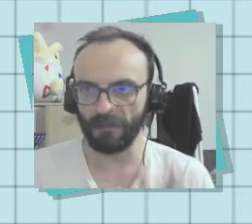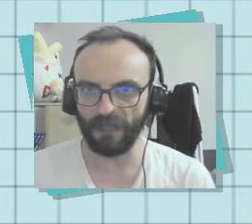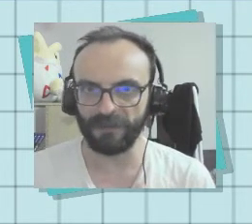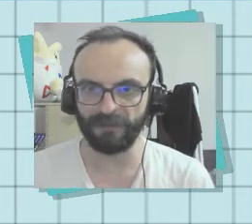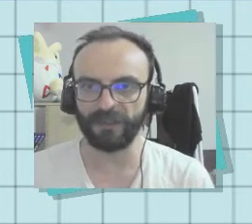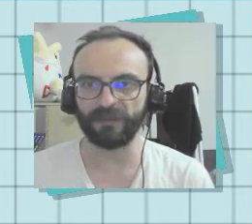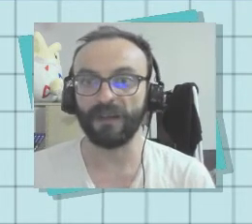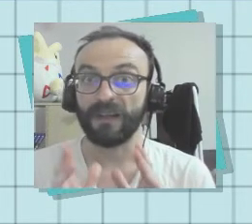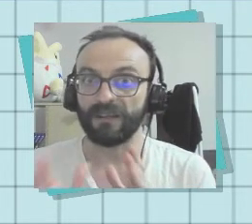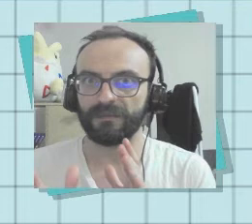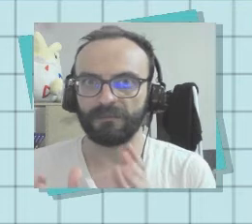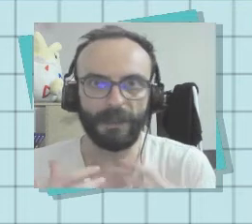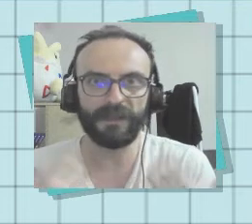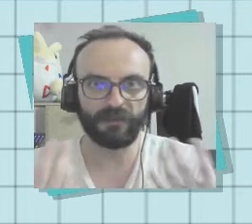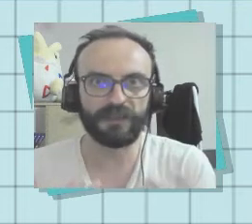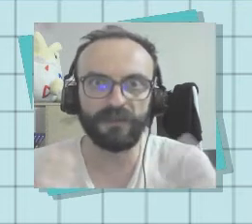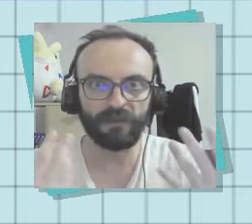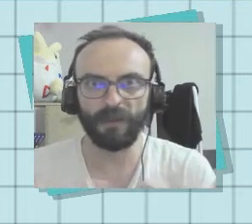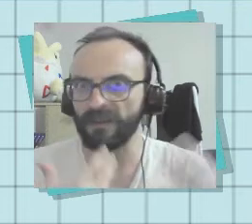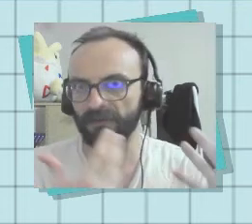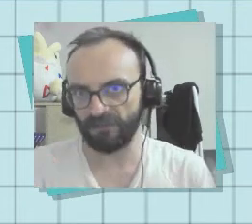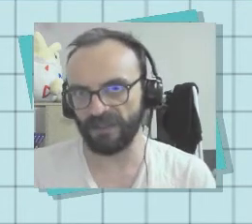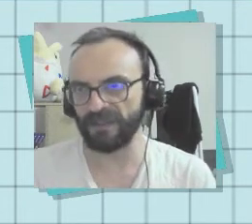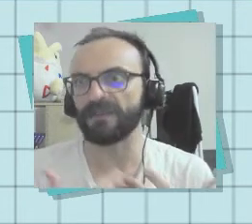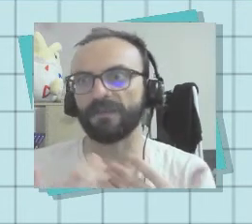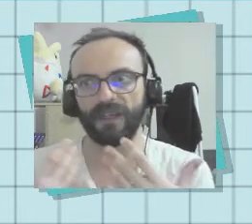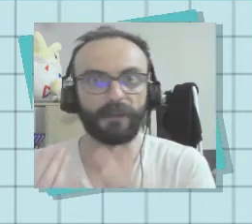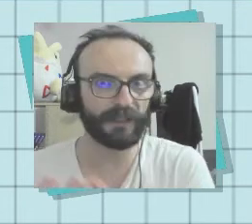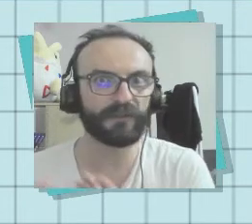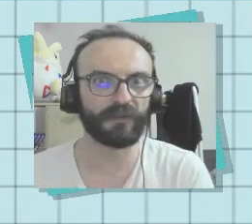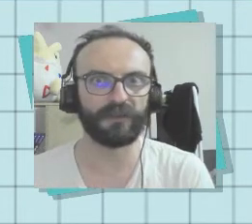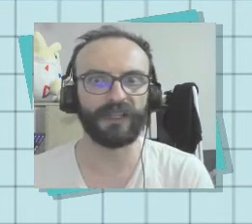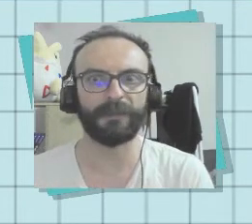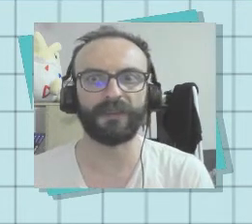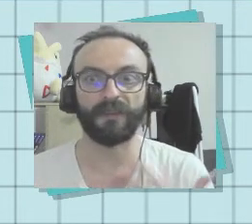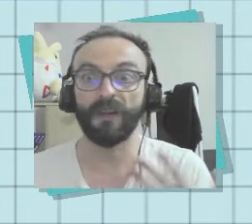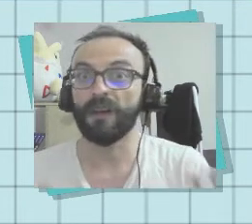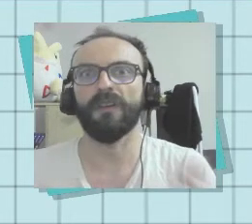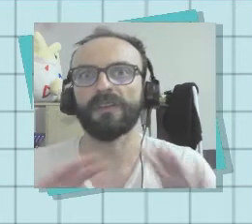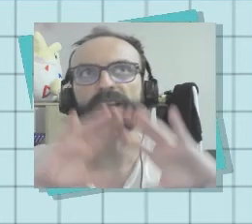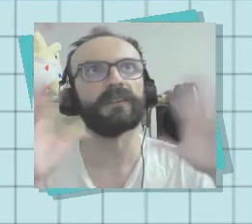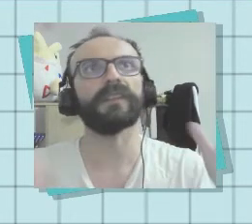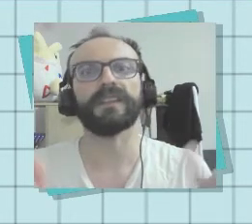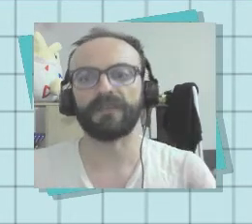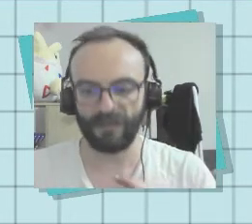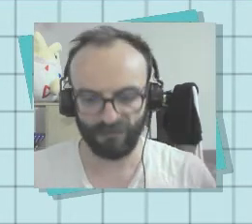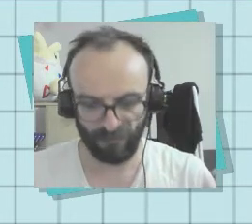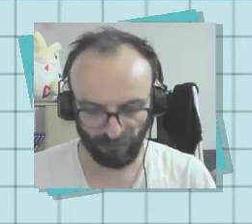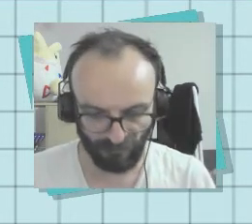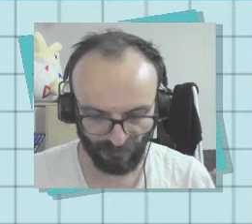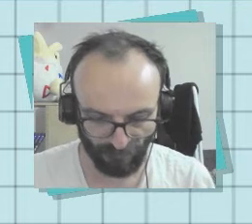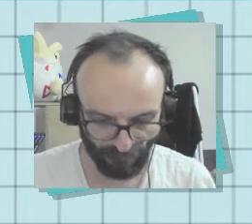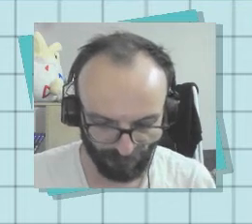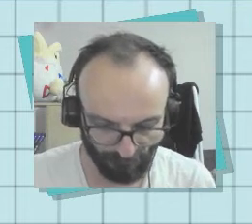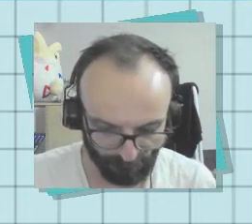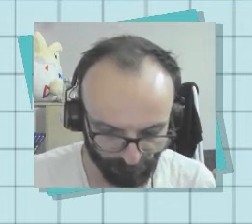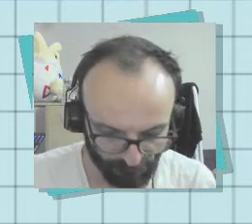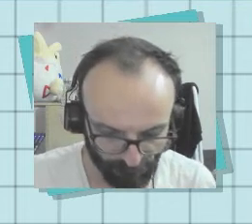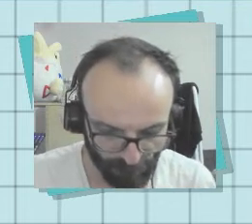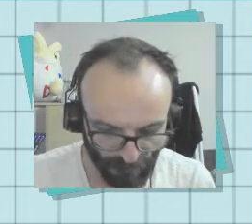j'ai pris l'habitude et tout. Mais parce que aussi je suis humain, j'ai vu les signes se faire et peut-être que je connais la personne. L'ordinateur, il se base sur un truc très en